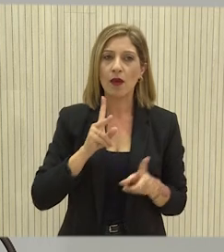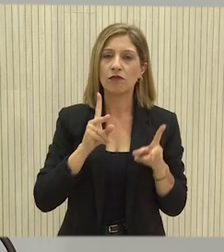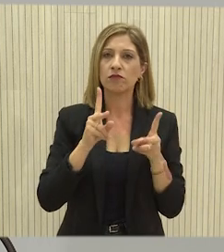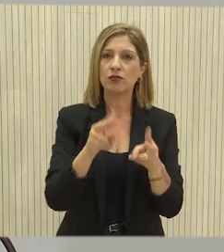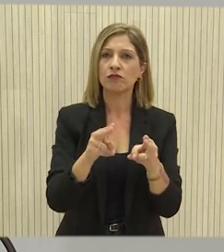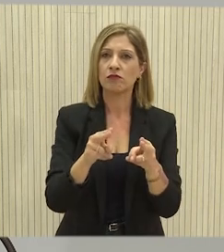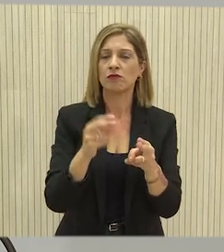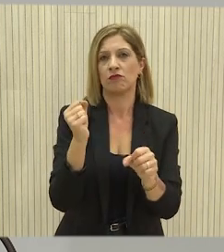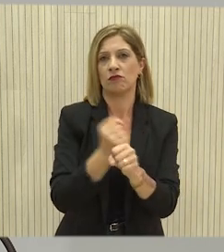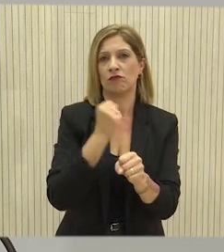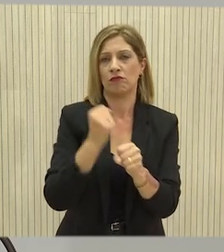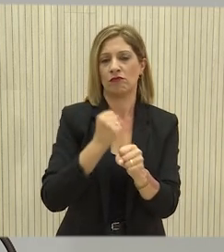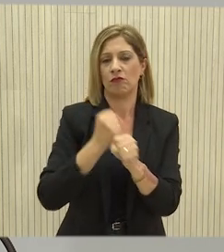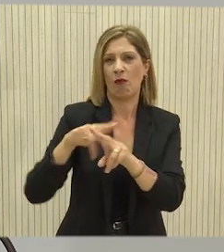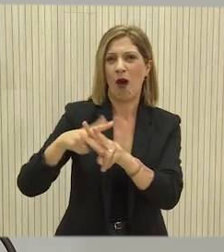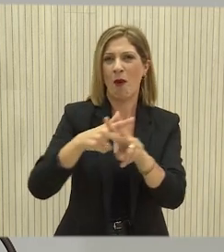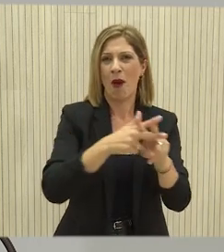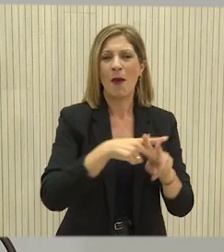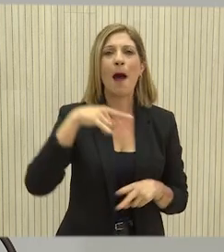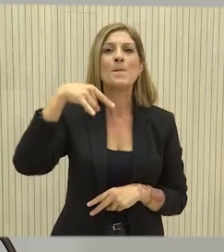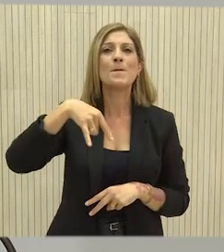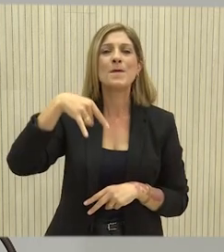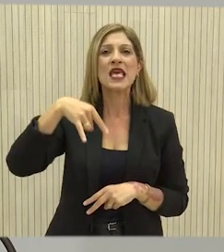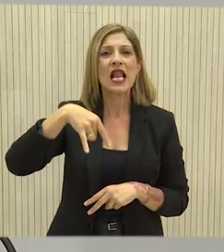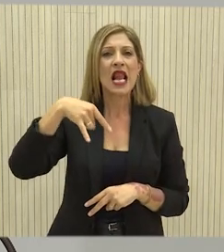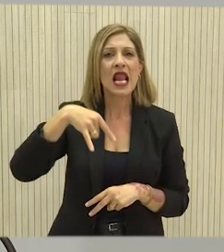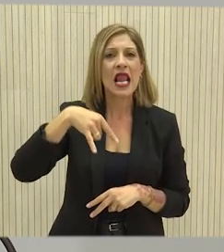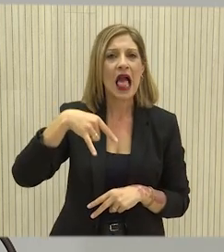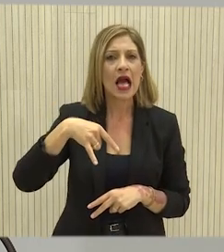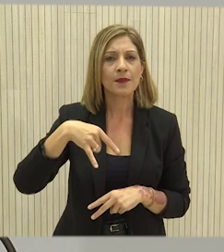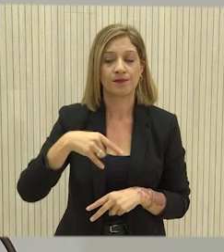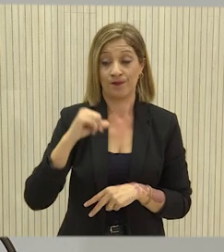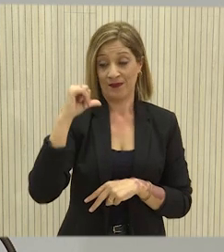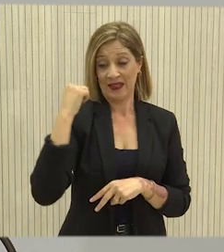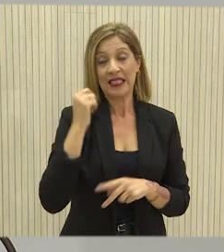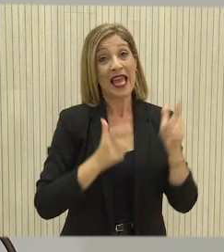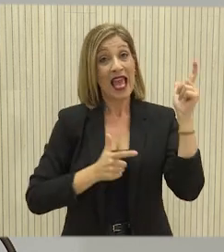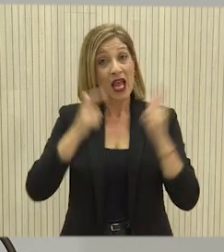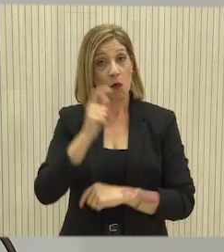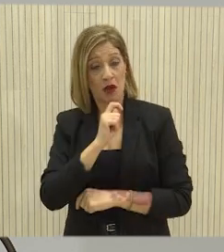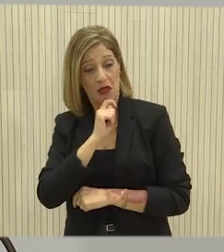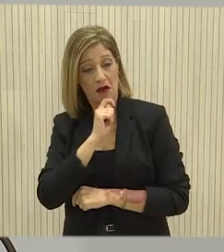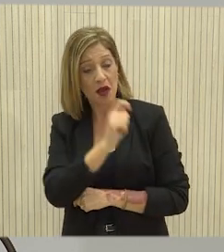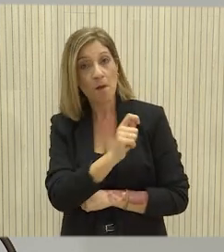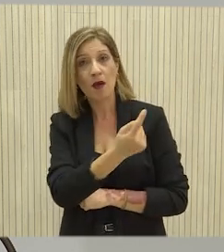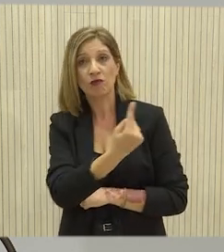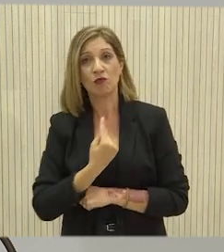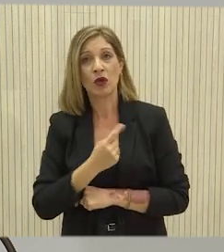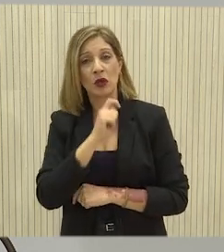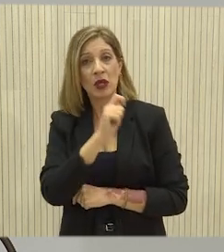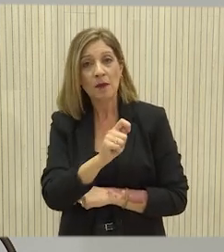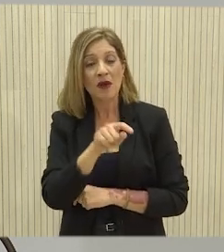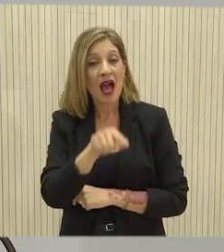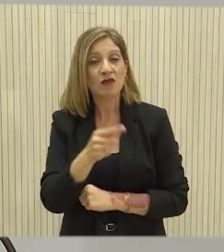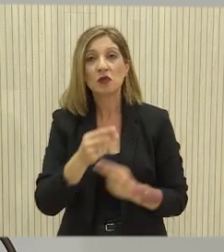τα έργα στην Πύλα. Έχουν μεταφέρει αυτή τη θέση στον κύριο Λακουρά και τι προβλήμα μπορεί να δημιουργήσει στη